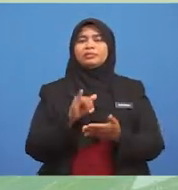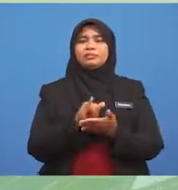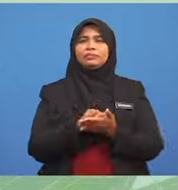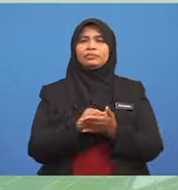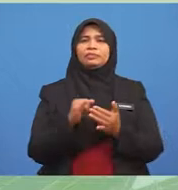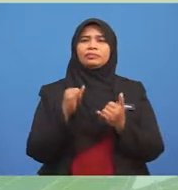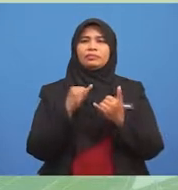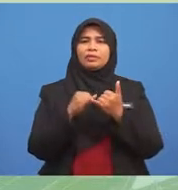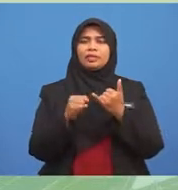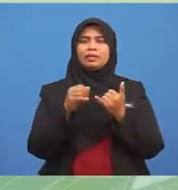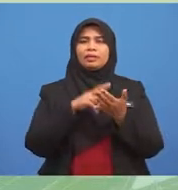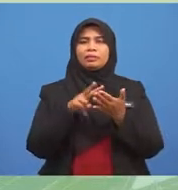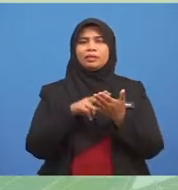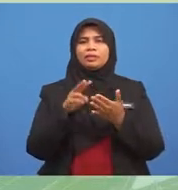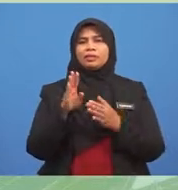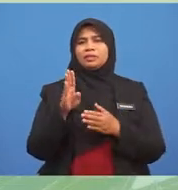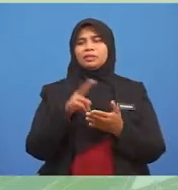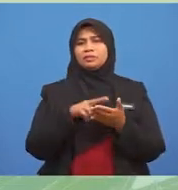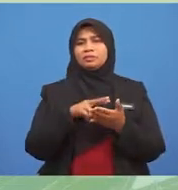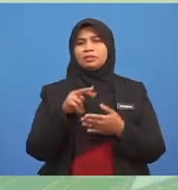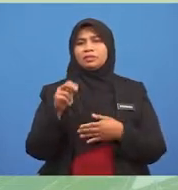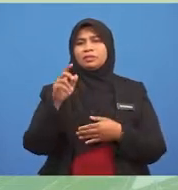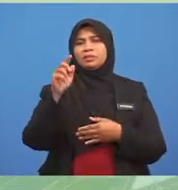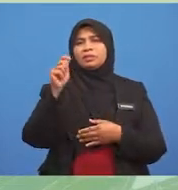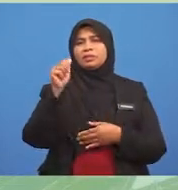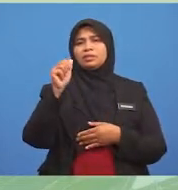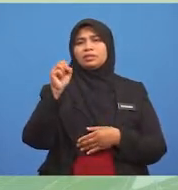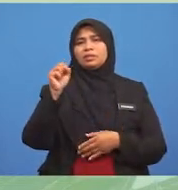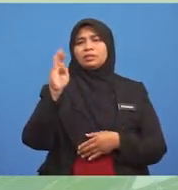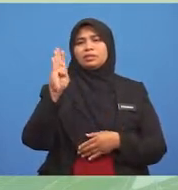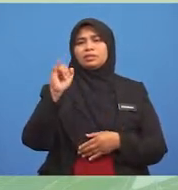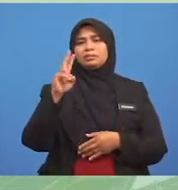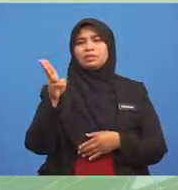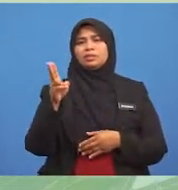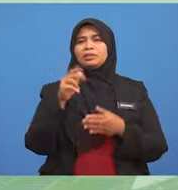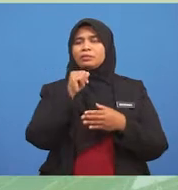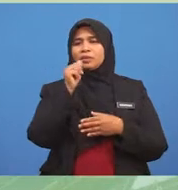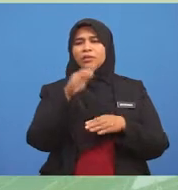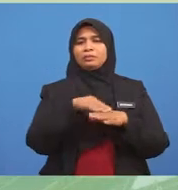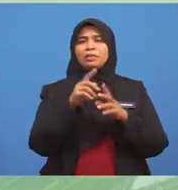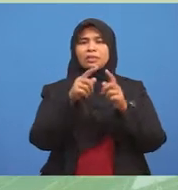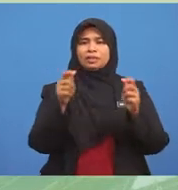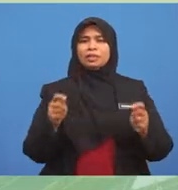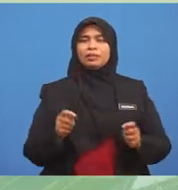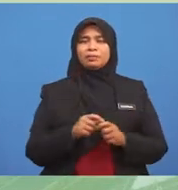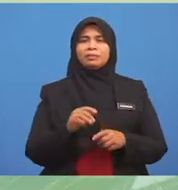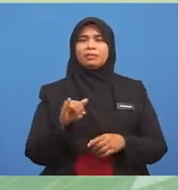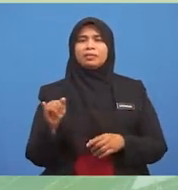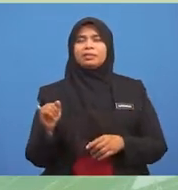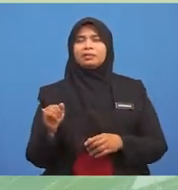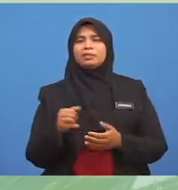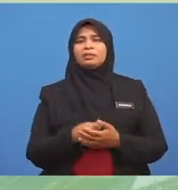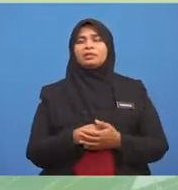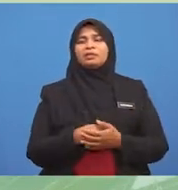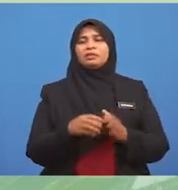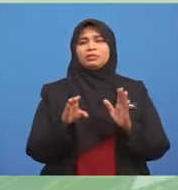yang terakhir, membaca bacaan tasbih bukan pada tempatnya seperti tersalah membaca bacaan tasbih